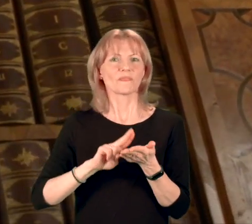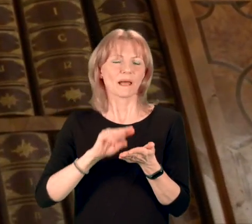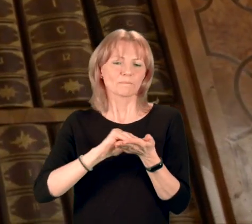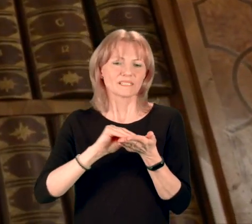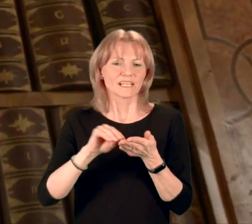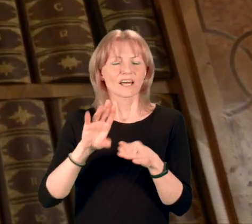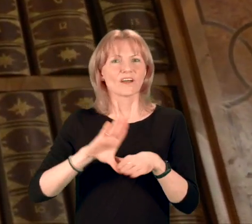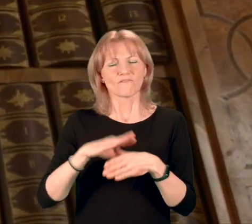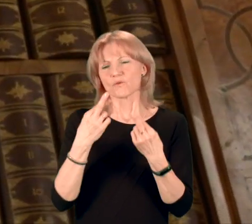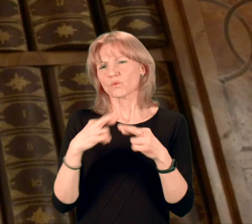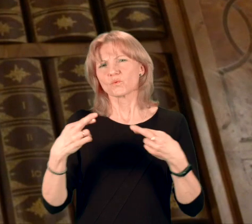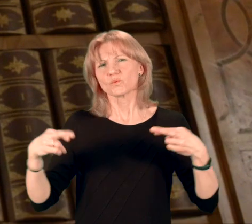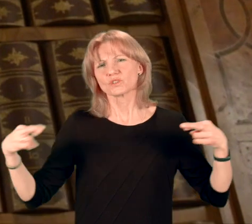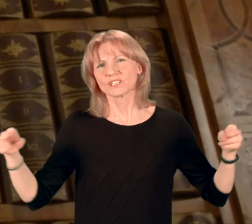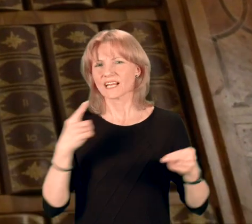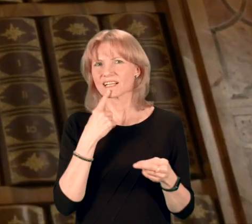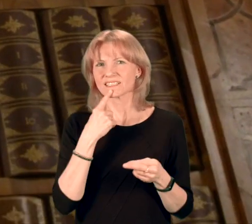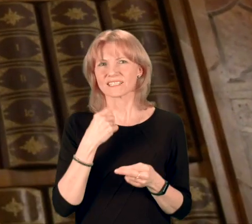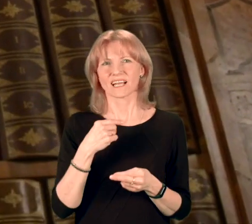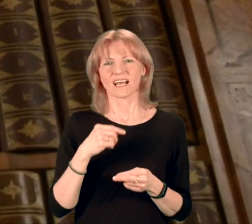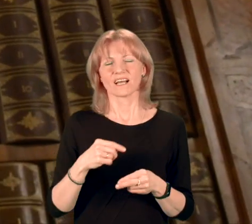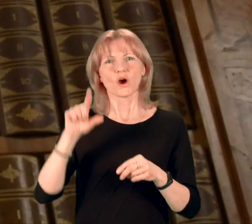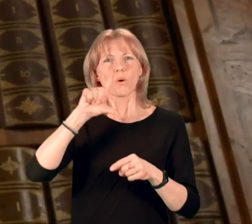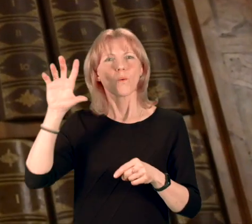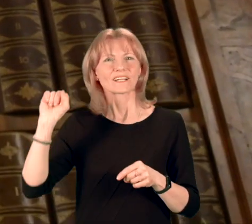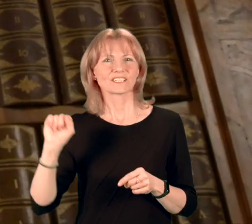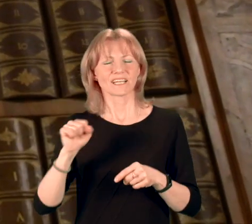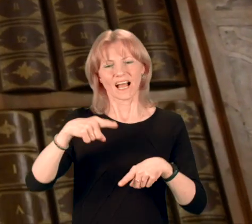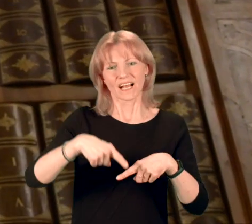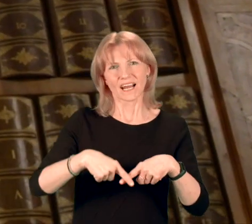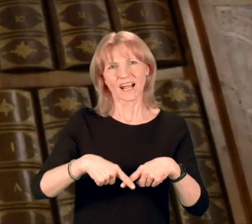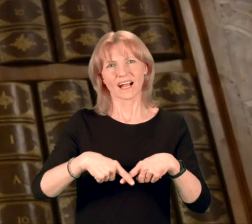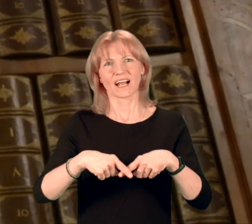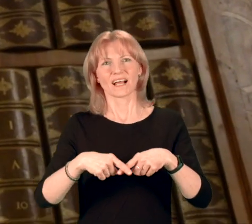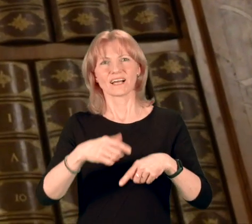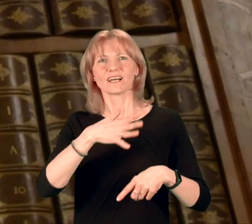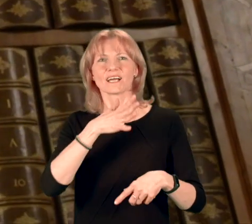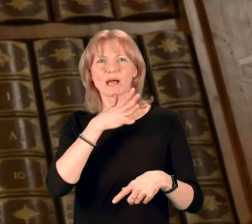jak na przykład łacina, greka, hebrajski, polski czy niemiecki.